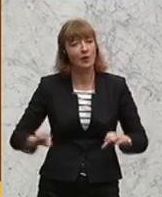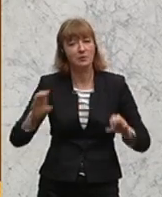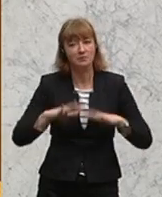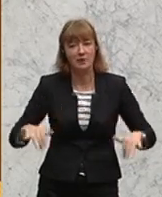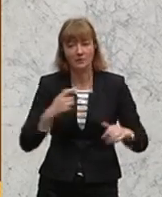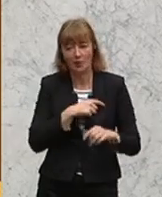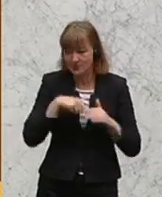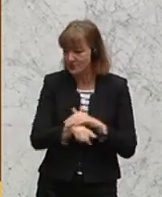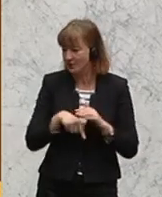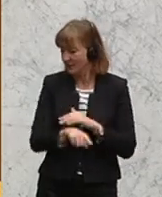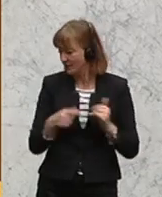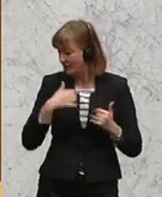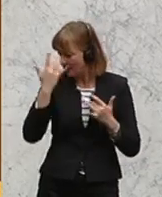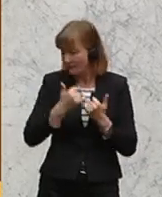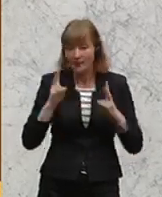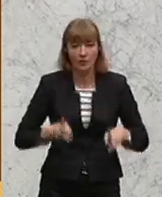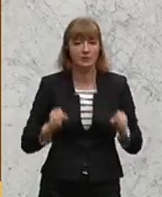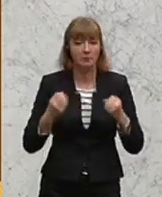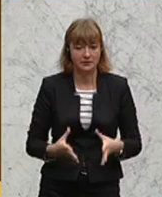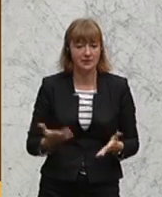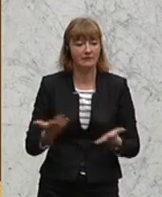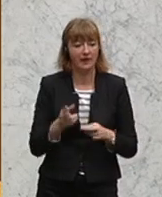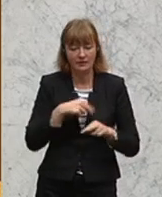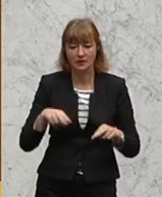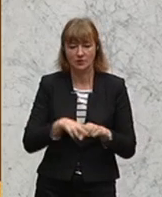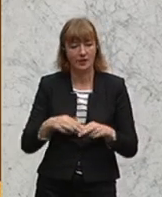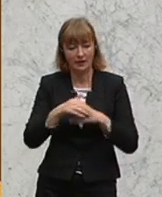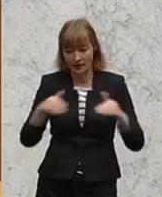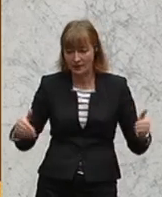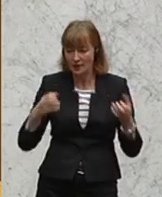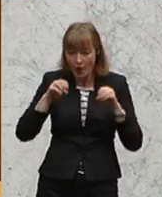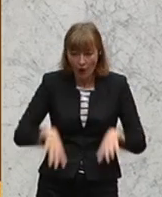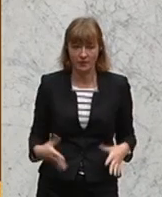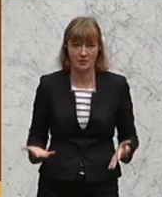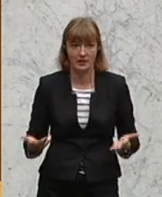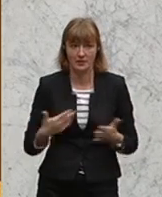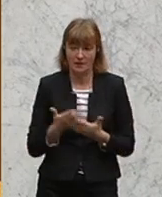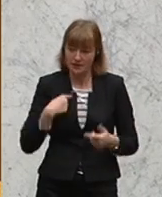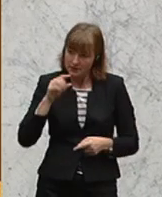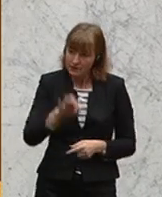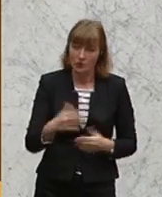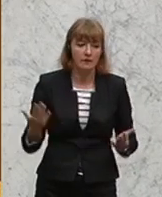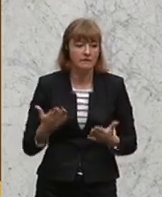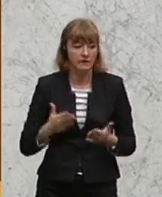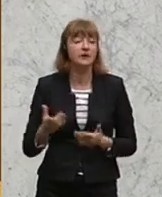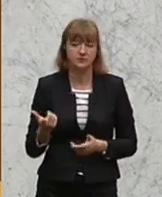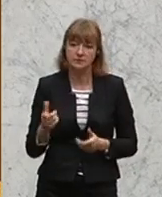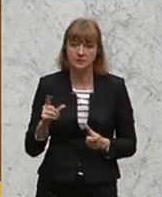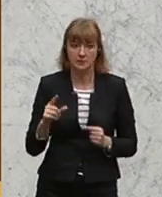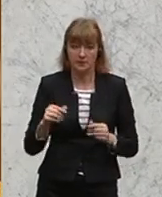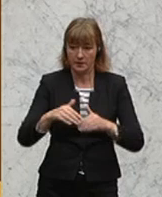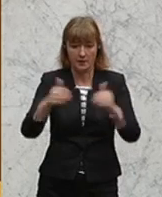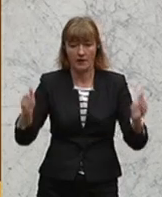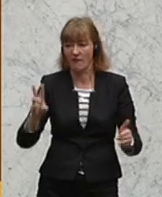der Kommission, ich weiß nicht, wie uns das passieren konnte, dass wir nationale Grenzen aufgeben, was ich befürworte, dass die Rollbalken nicht mehr da